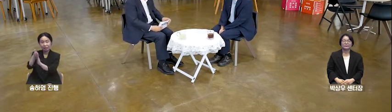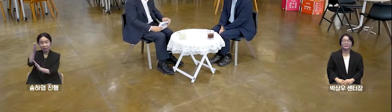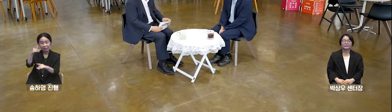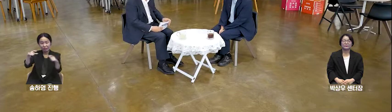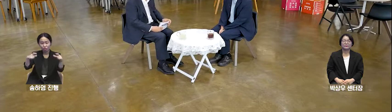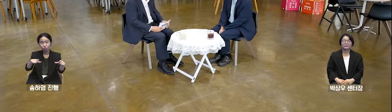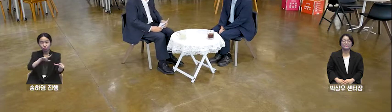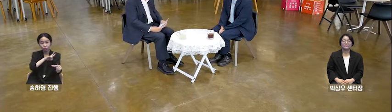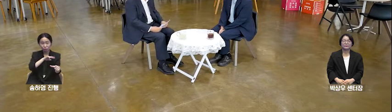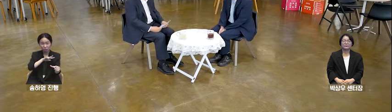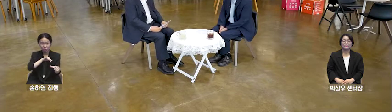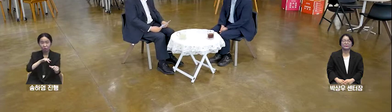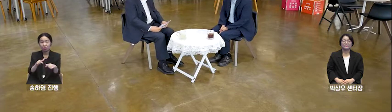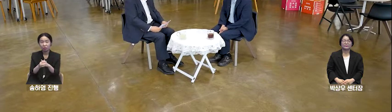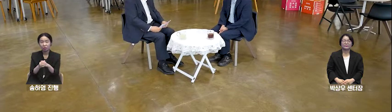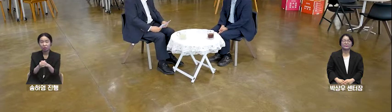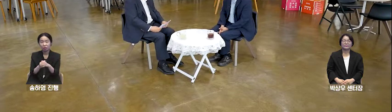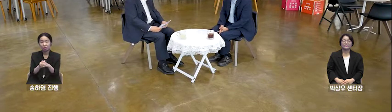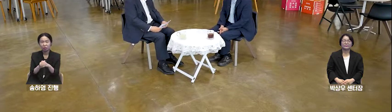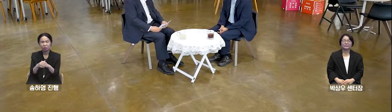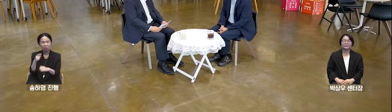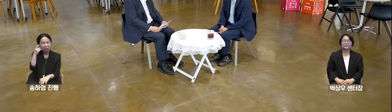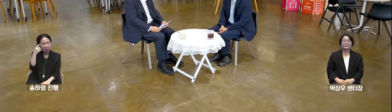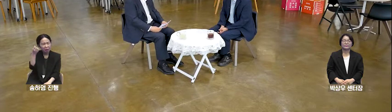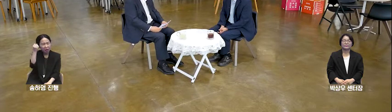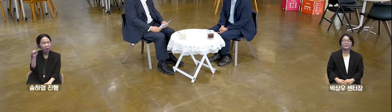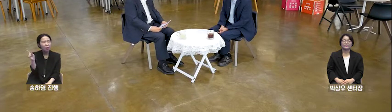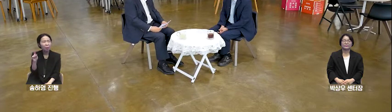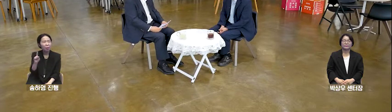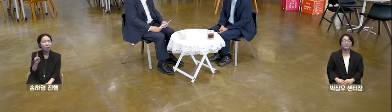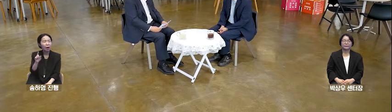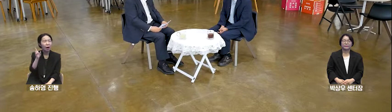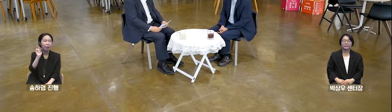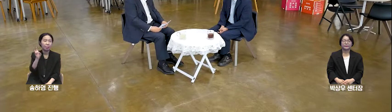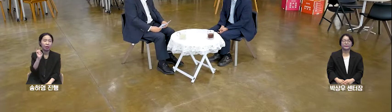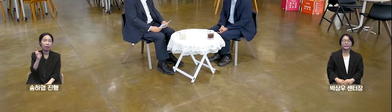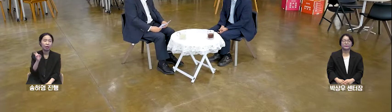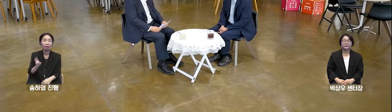시의원, 구의원들은 어떻게 생각하면은